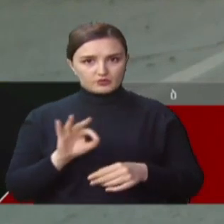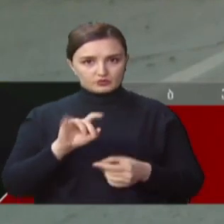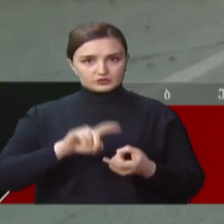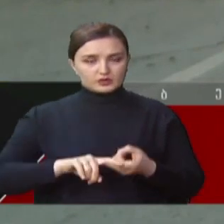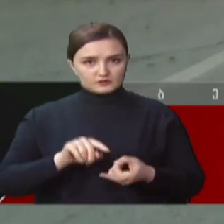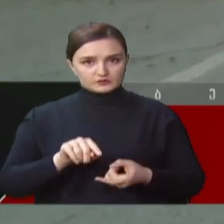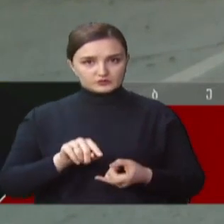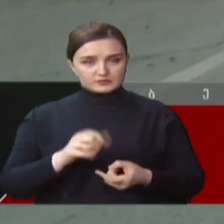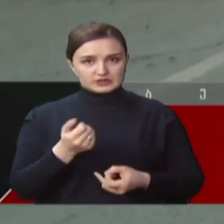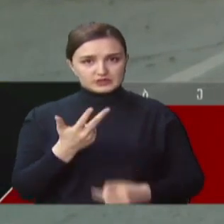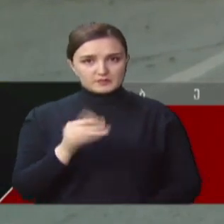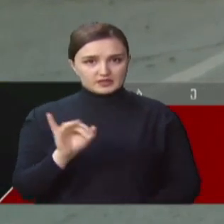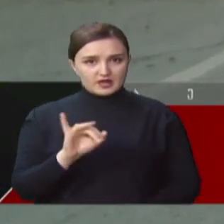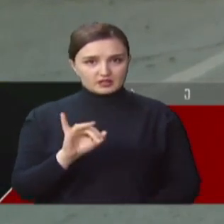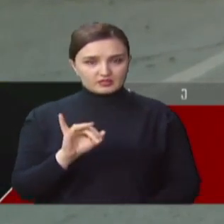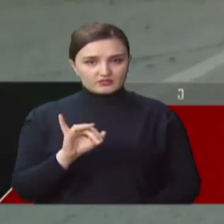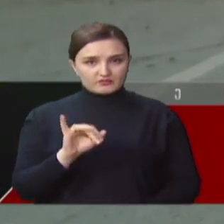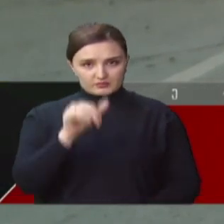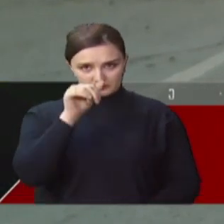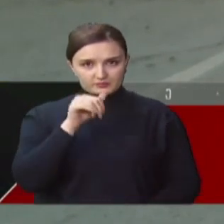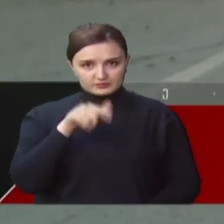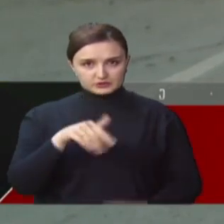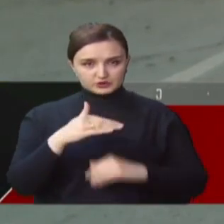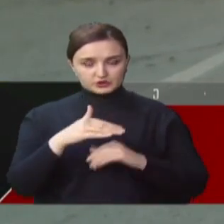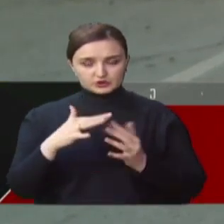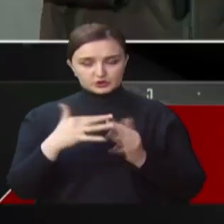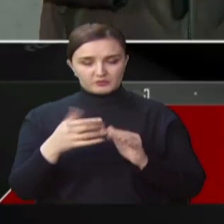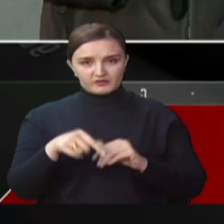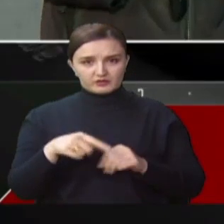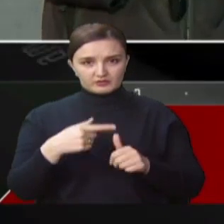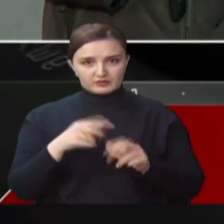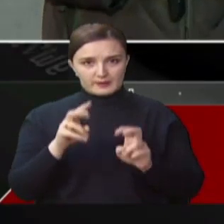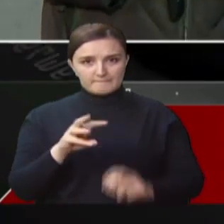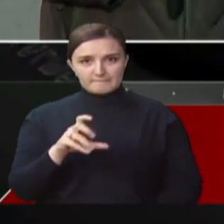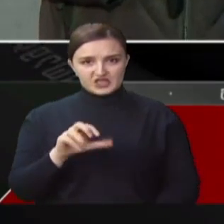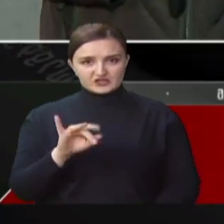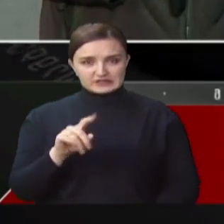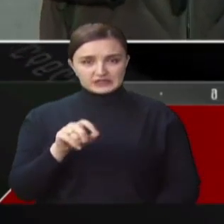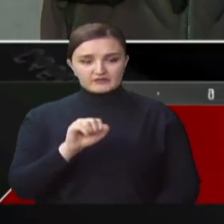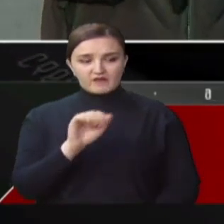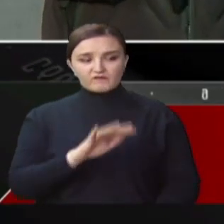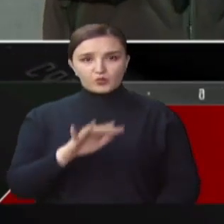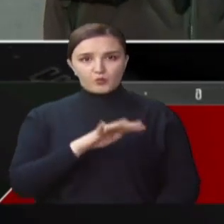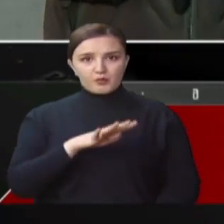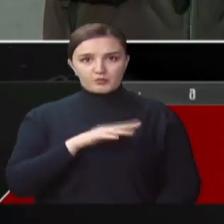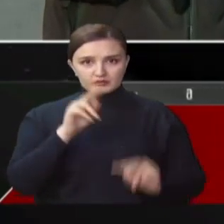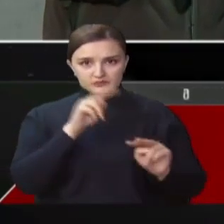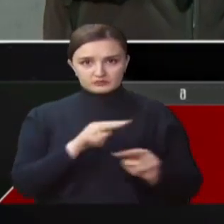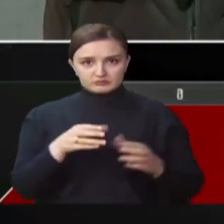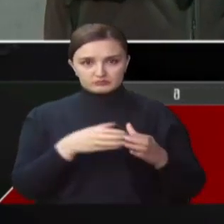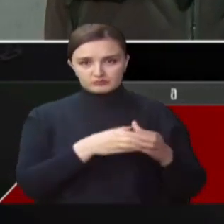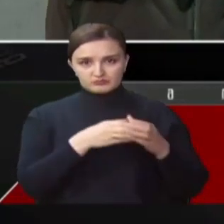დაკავშირებით. 13 იანვარს სოფელ მეჯვრის ხევში, იმ დროს, როდესაც ევროკავშირის სადამკვირვებლო მისიის